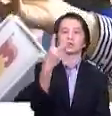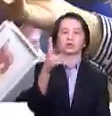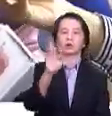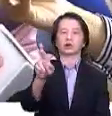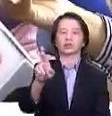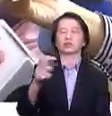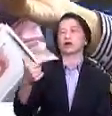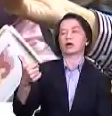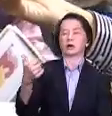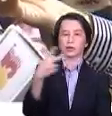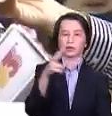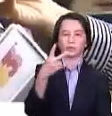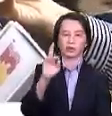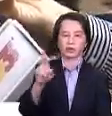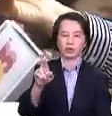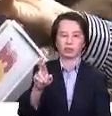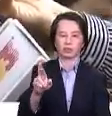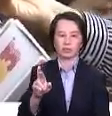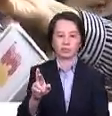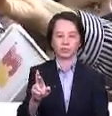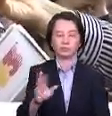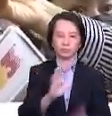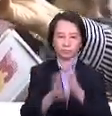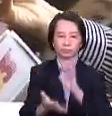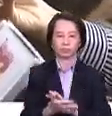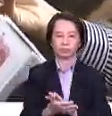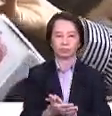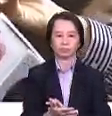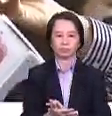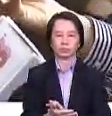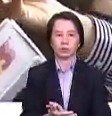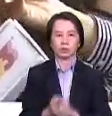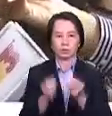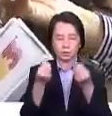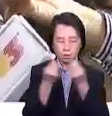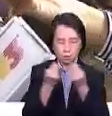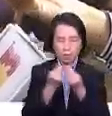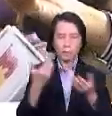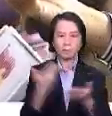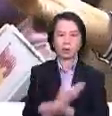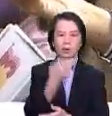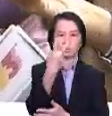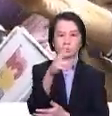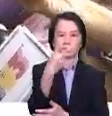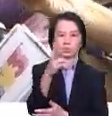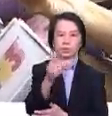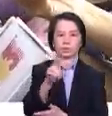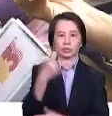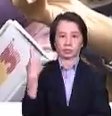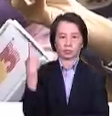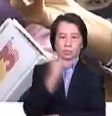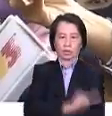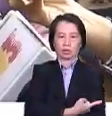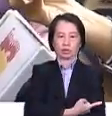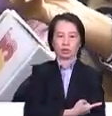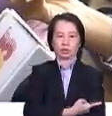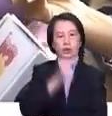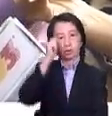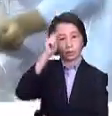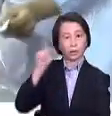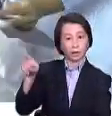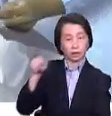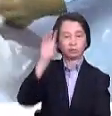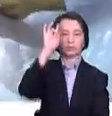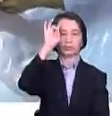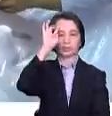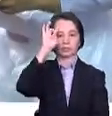day, 12,000. 12,000. Jadi yang kiraan yang baru 12,000 sehari untuk negeri Terengganu, insyaAllah.